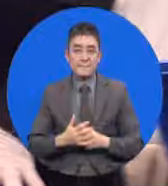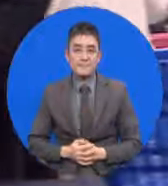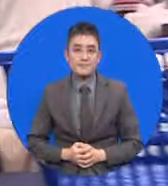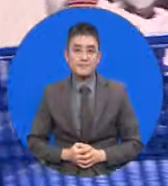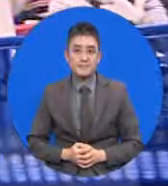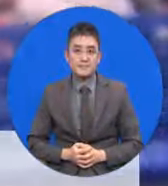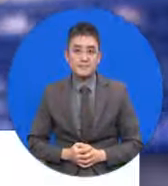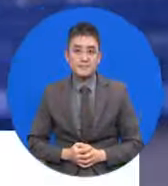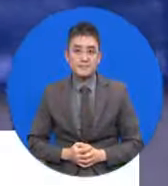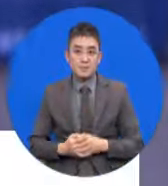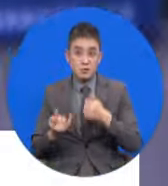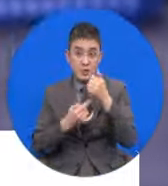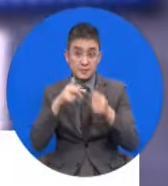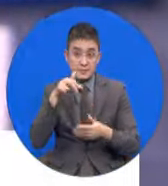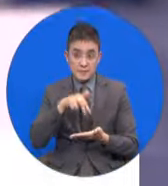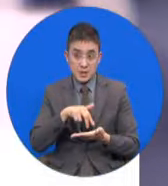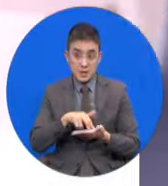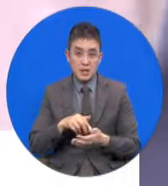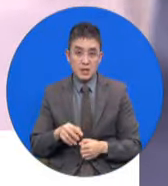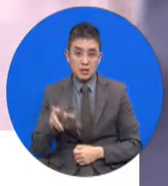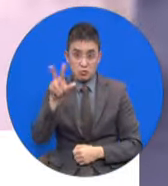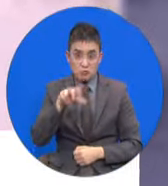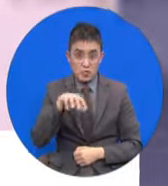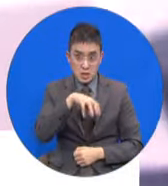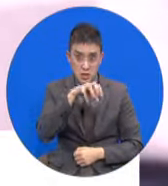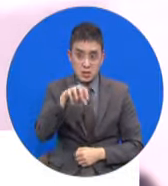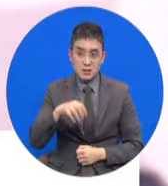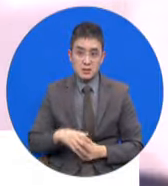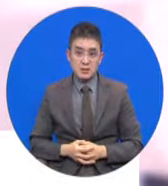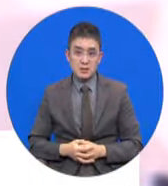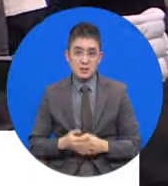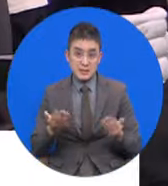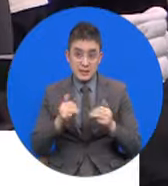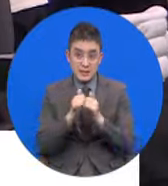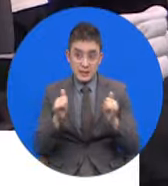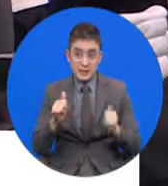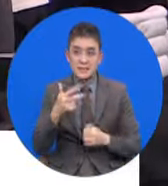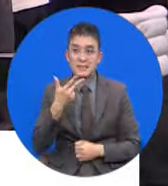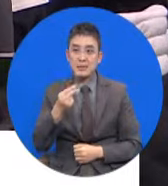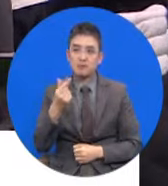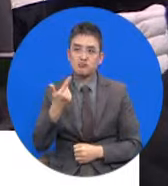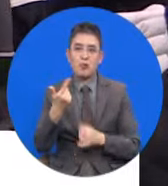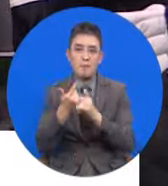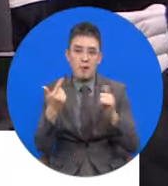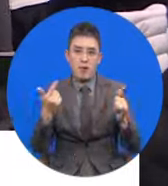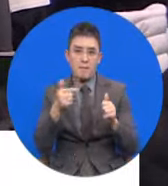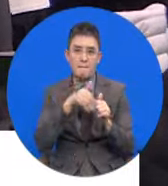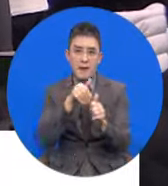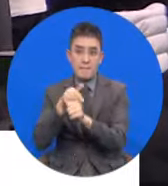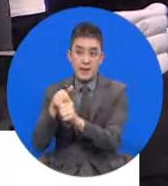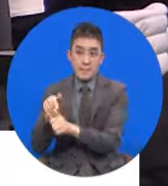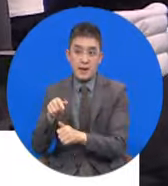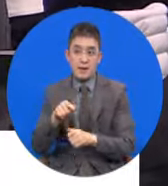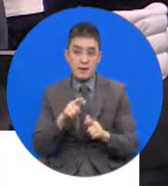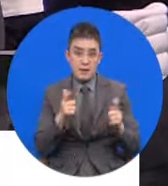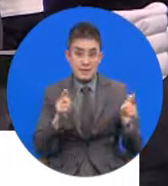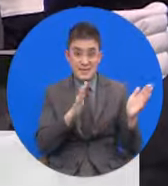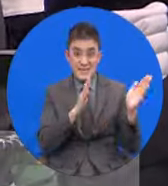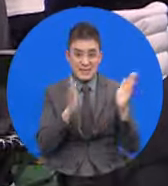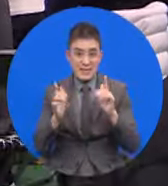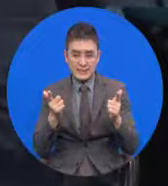선관위는 전국 254개 개표소에 개표 인력 7만 6천여 명을 투입해 개표 지연을 최대한 막겠다는